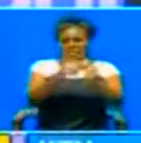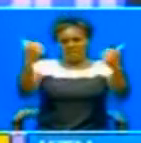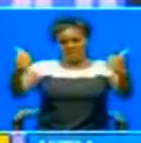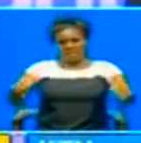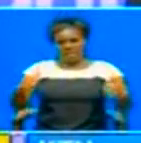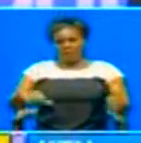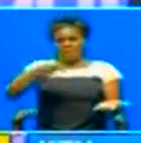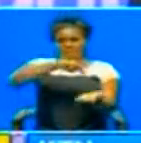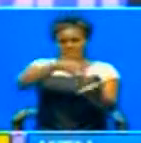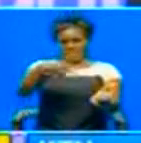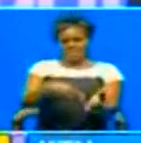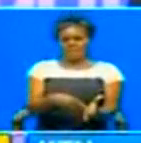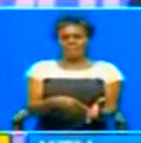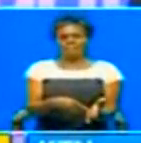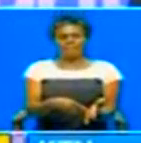Kwa hivyo